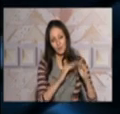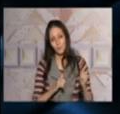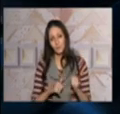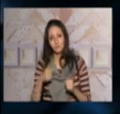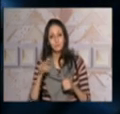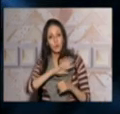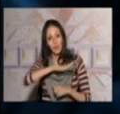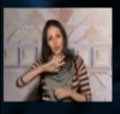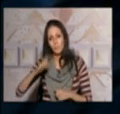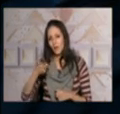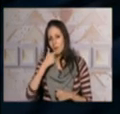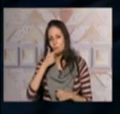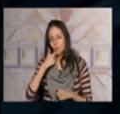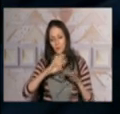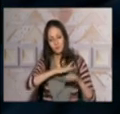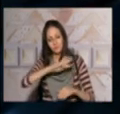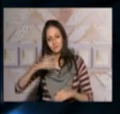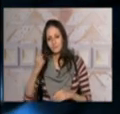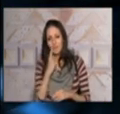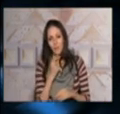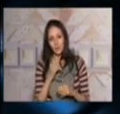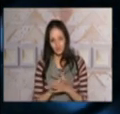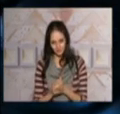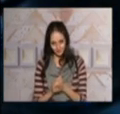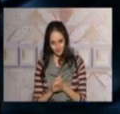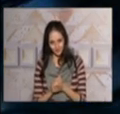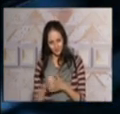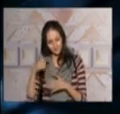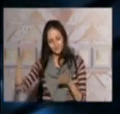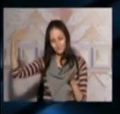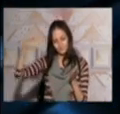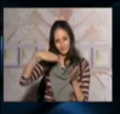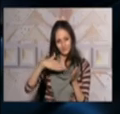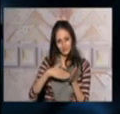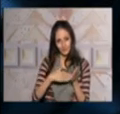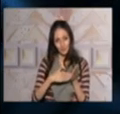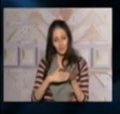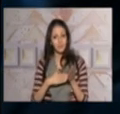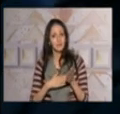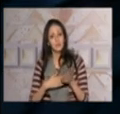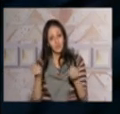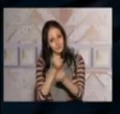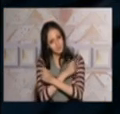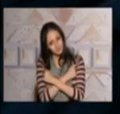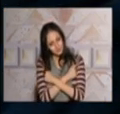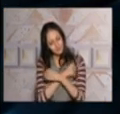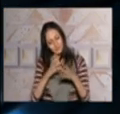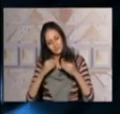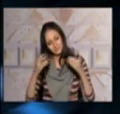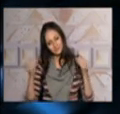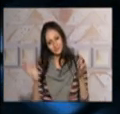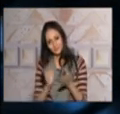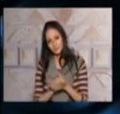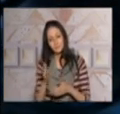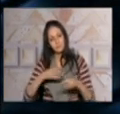الاحمر. فاذا يعني في المخزون الاستراتيجي لعلاقات البلدين هناك الكثير مما